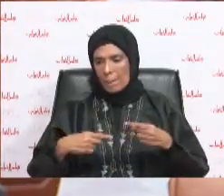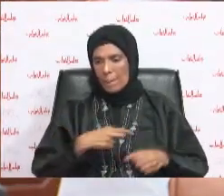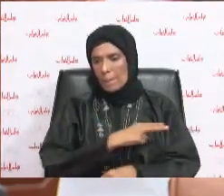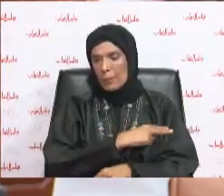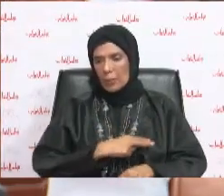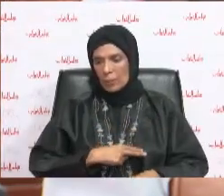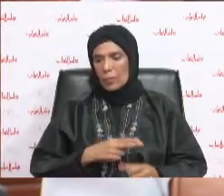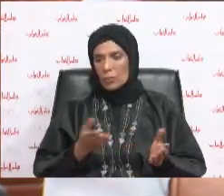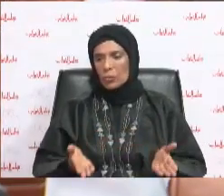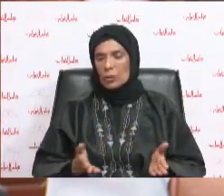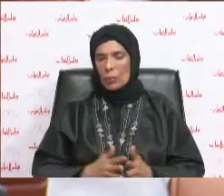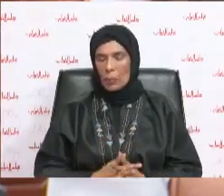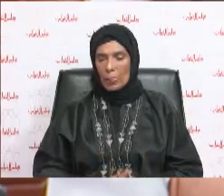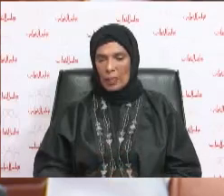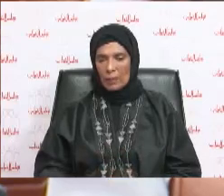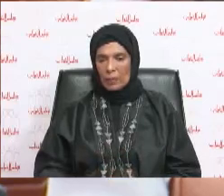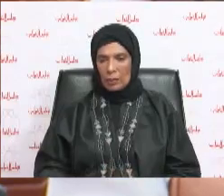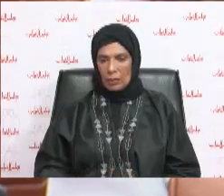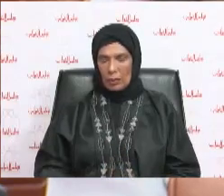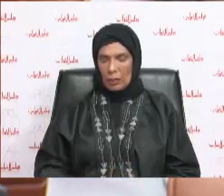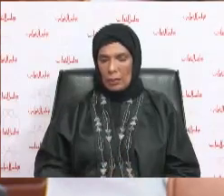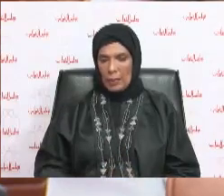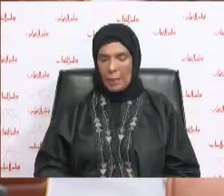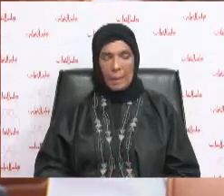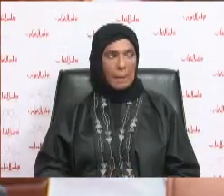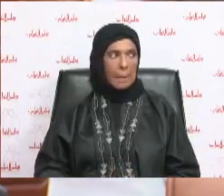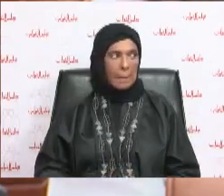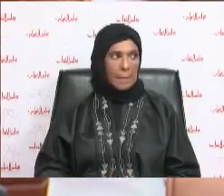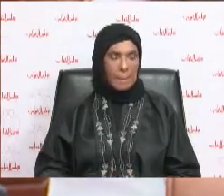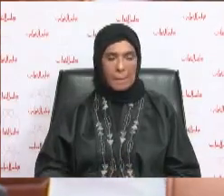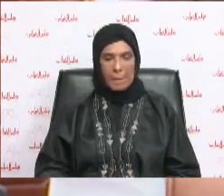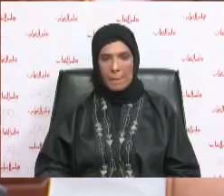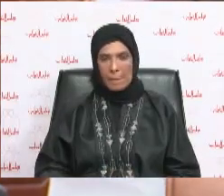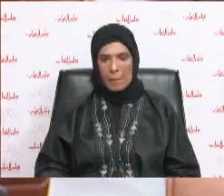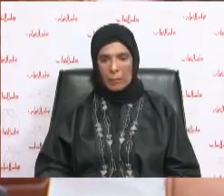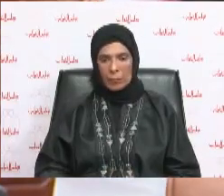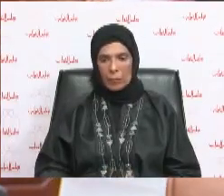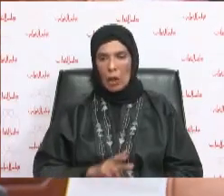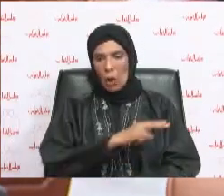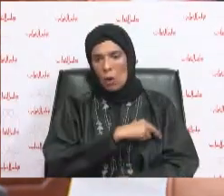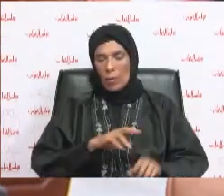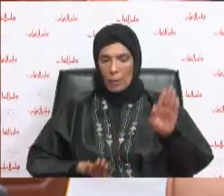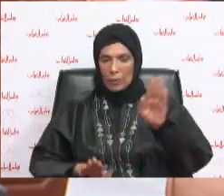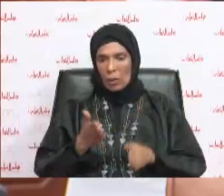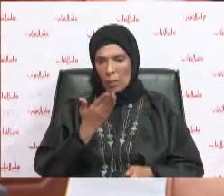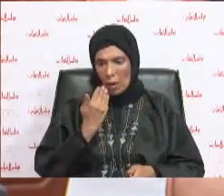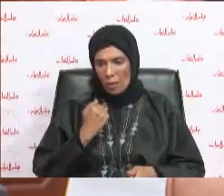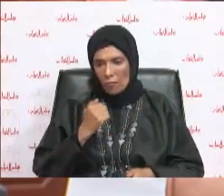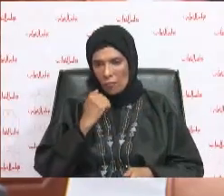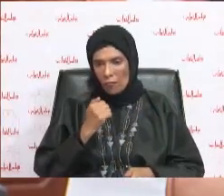داموا موجودين؟ مثل ما تعرف نواب يأتون للمجلس لا يكون عندهم